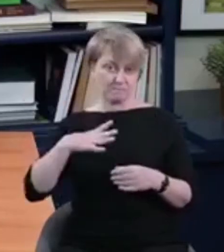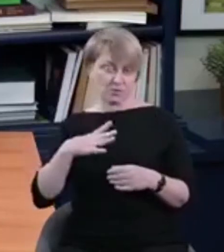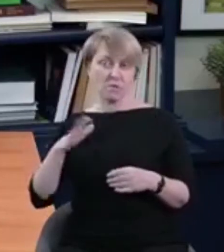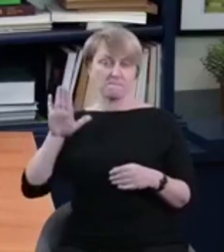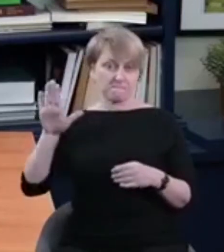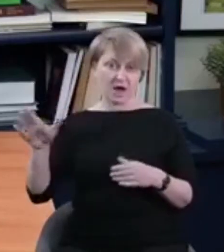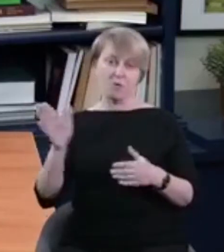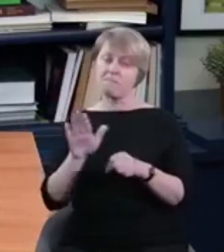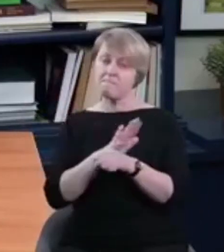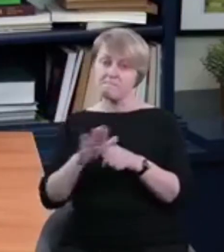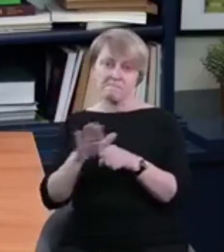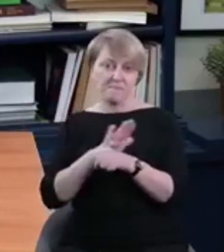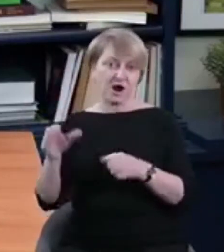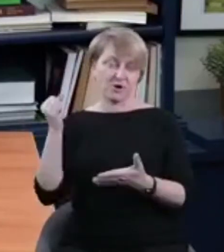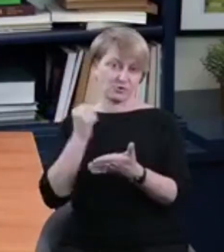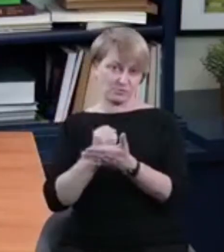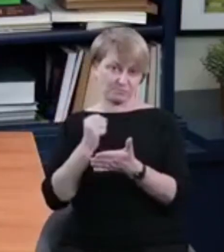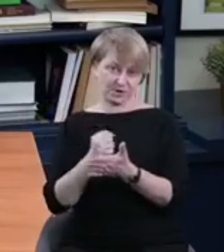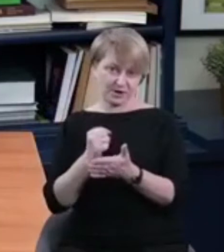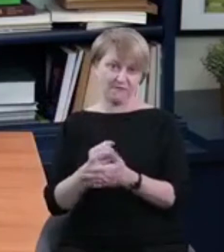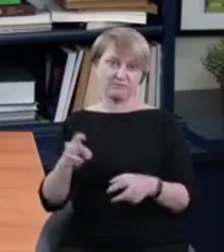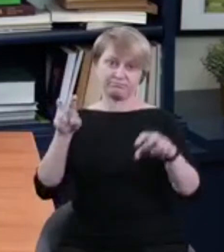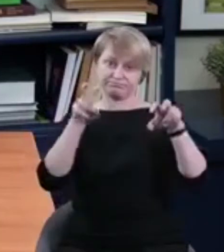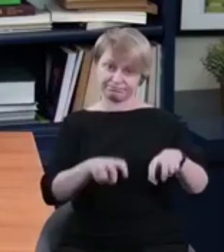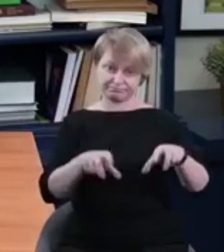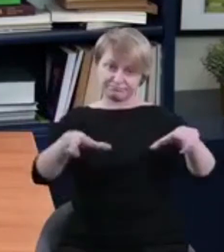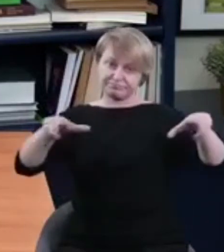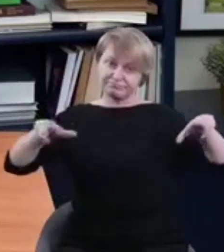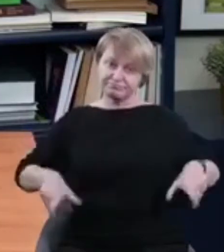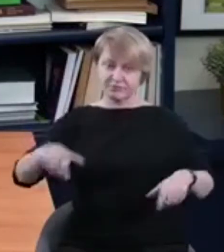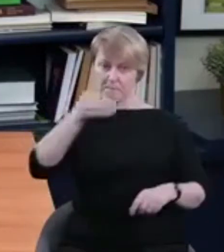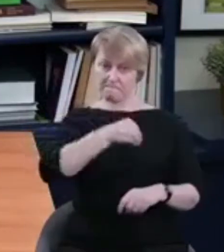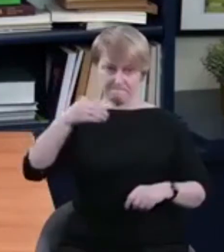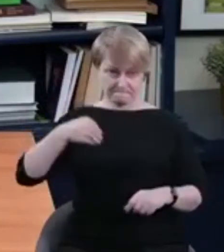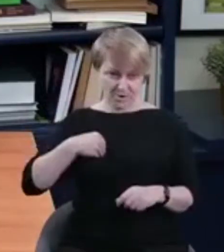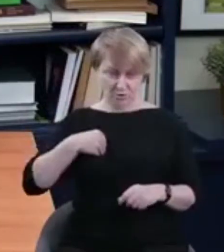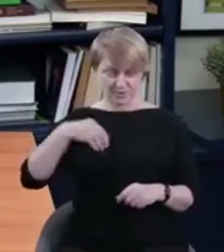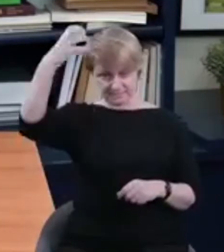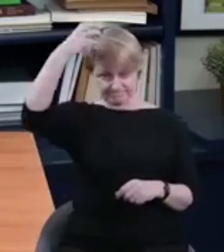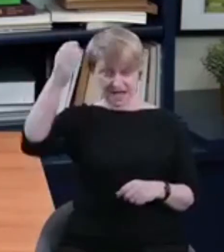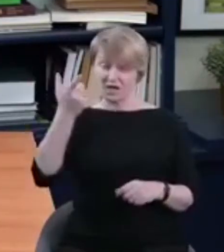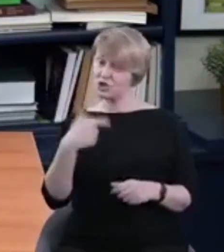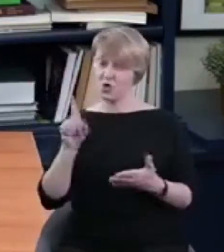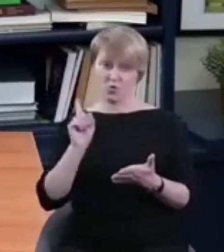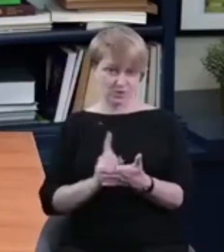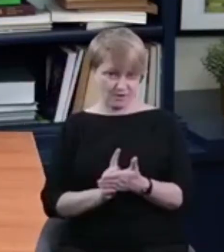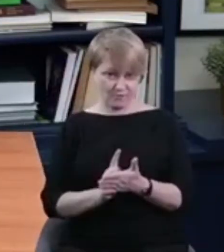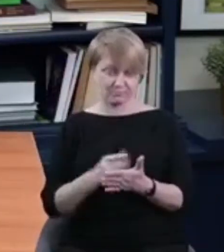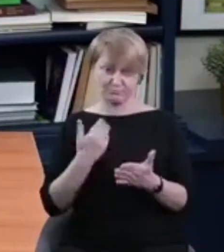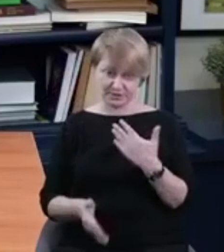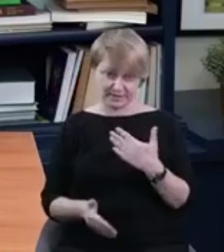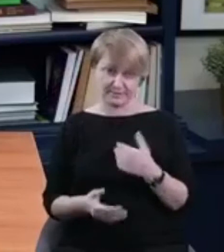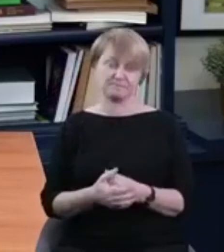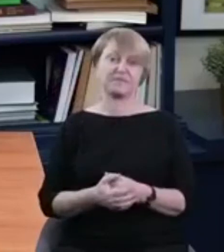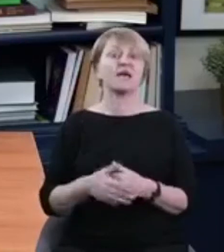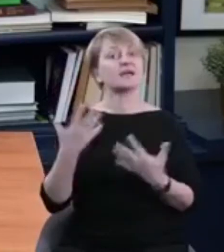do funkcji króla polski to musi jednak nie udało stąd przypominamy jego losy chcemy przypomnieć o tym jak być